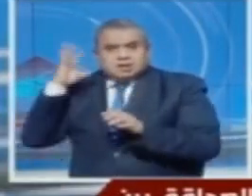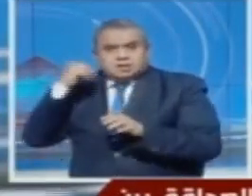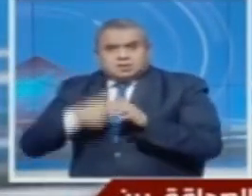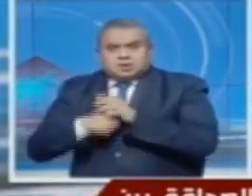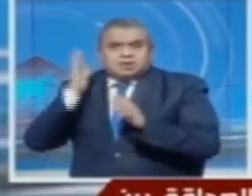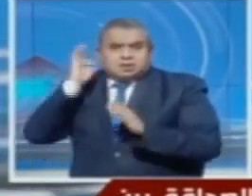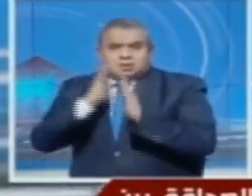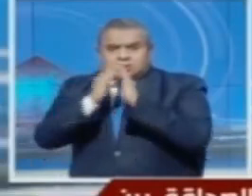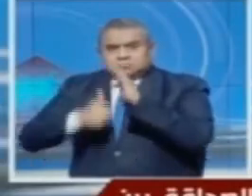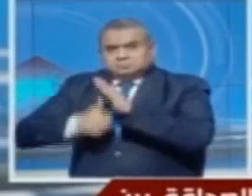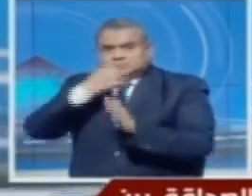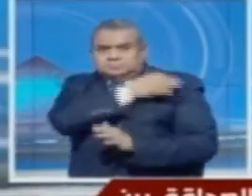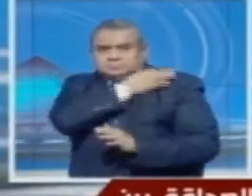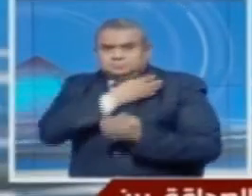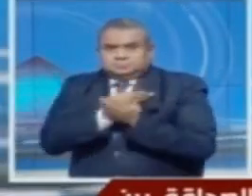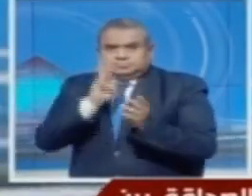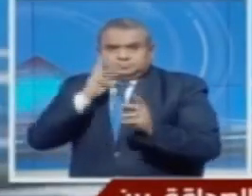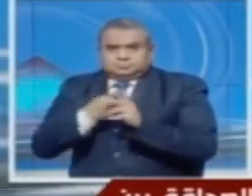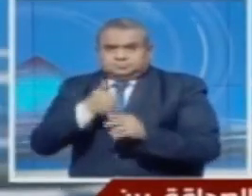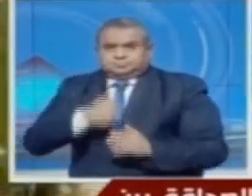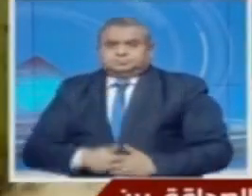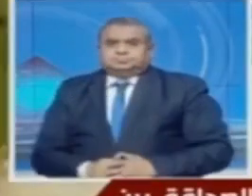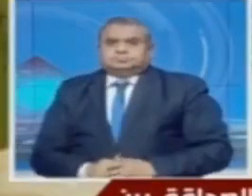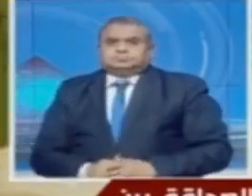القادة والأركان. نتابع هذا التقرير.